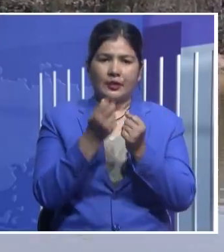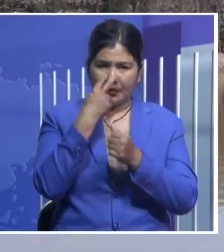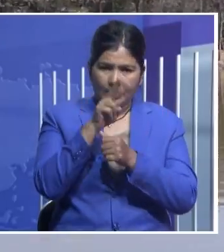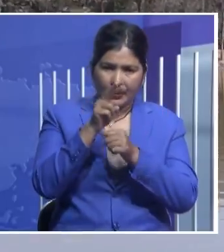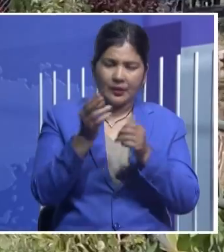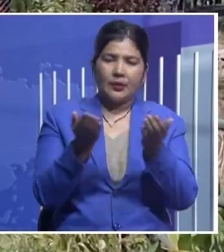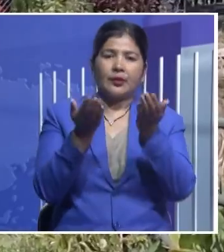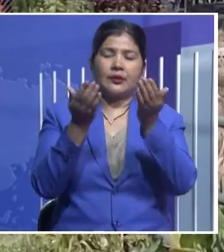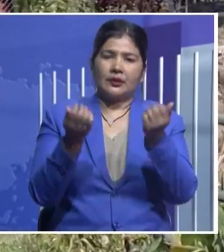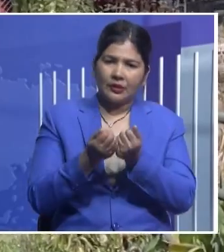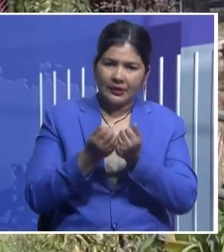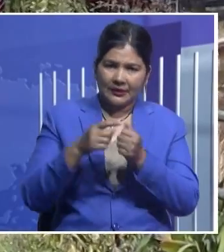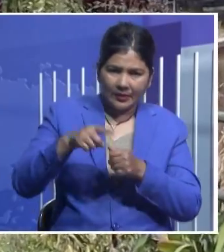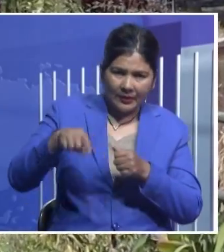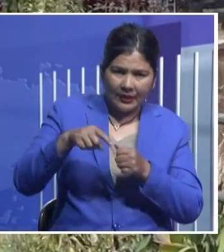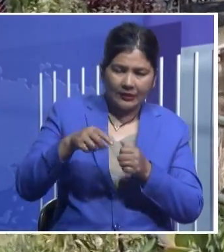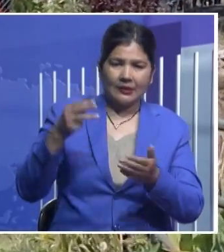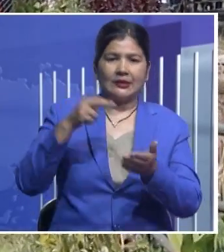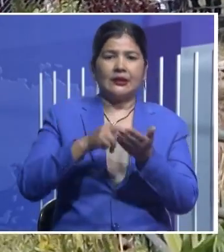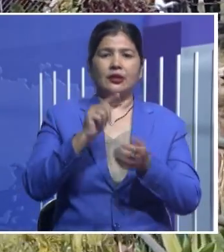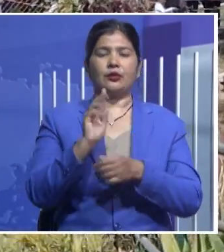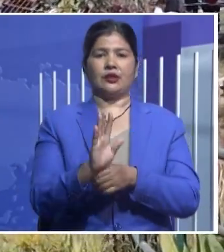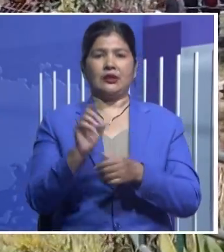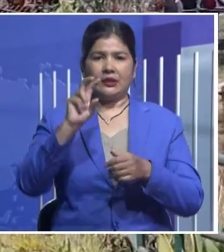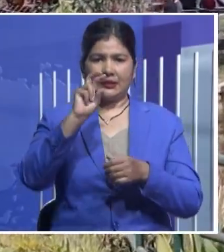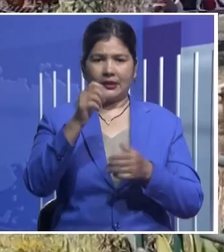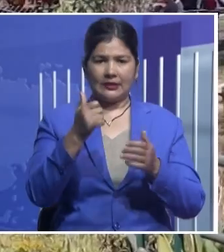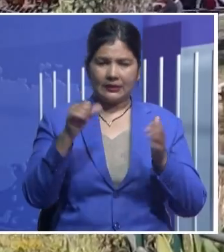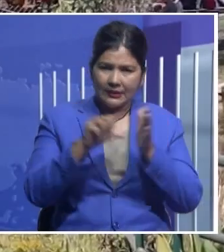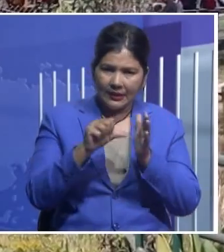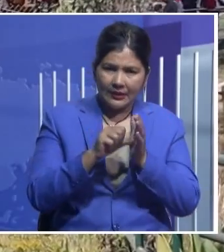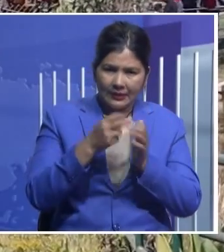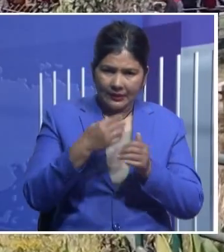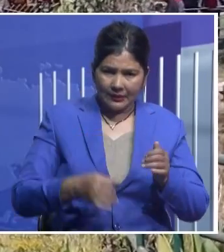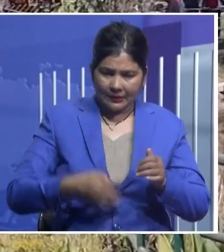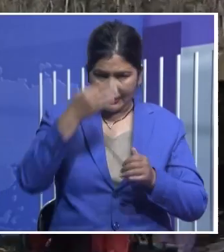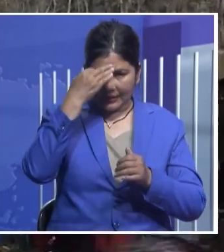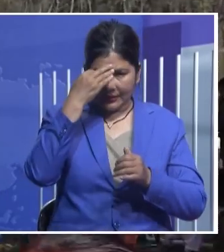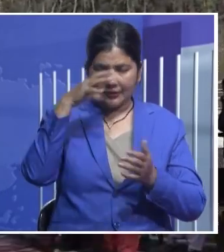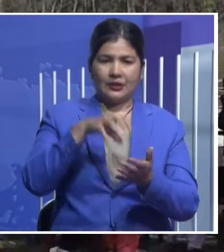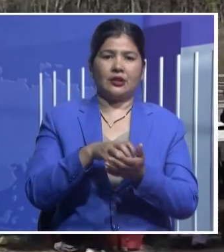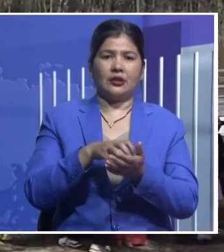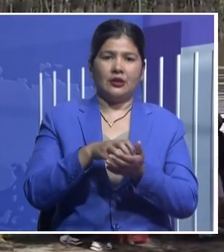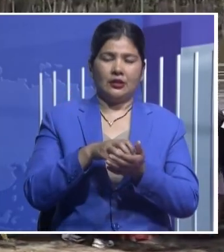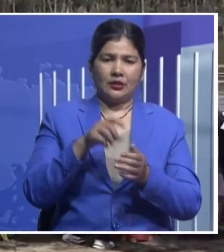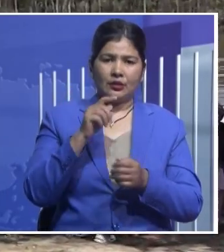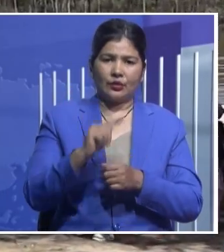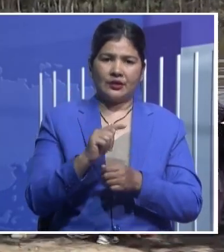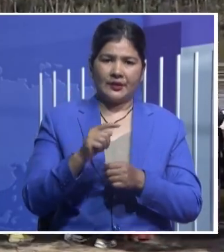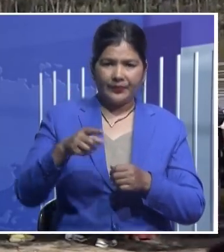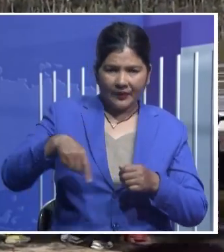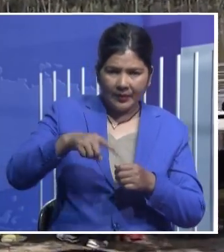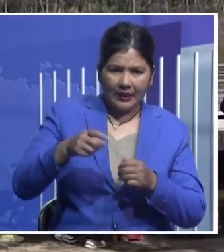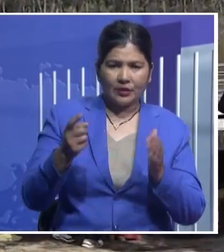गर्न मेला महोत्सव लगाउन थालिएको छ। दाङ जिल्लाभित्र रहेका धार्मिक तथा पर्यटकीय स्थलको प्रवर्धन गर्न अहिले मेला महोत्सव